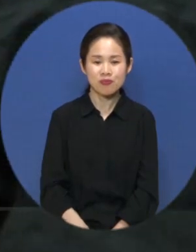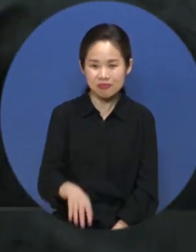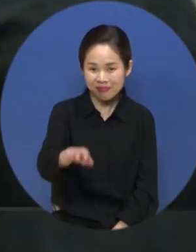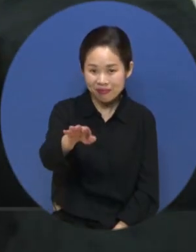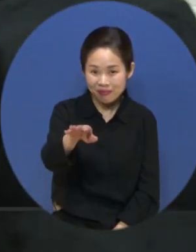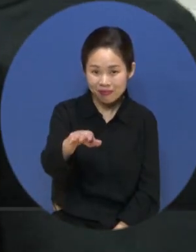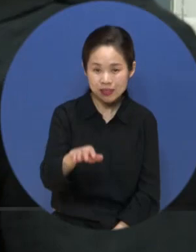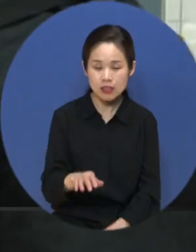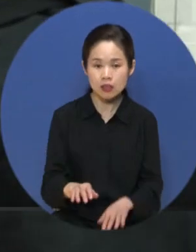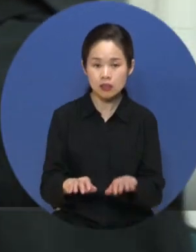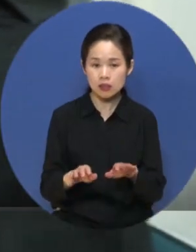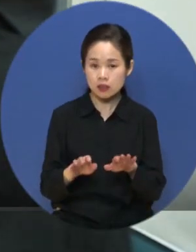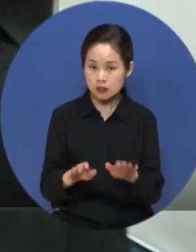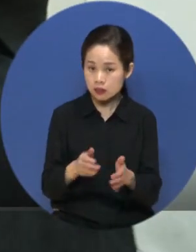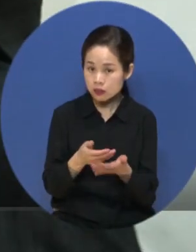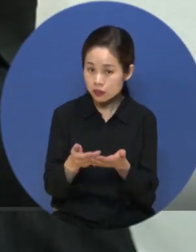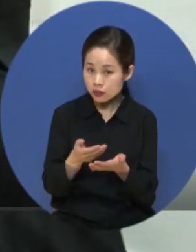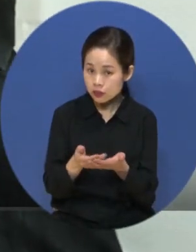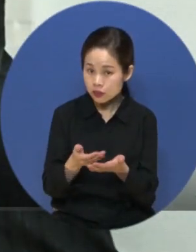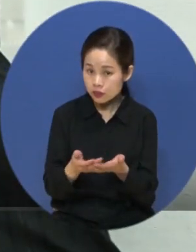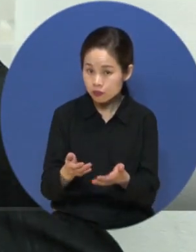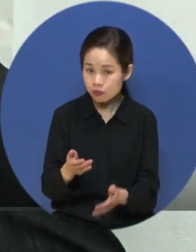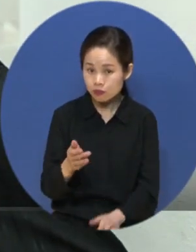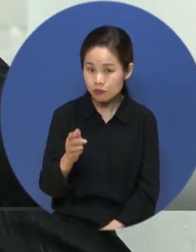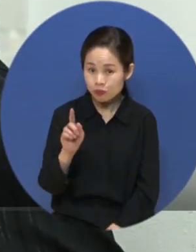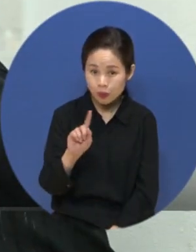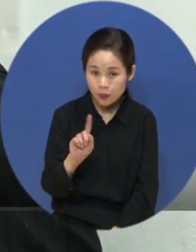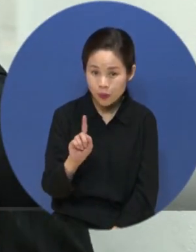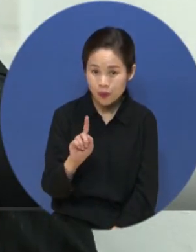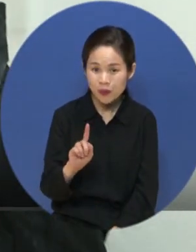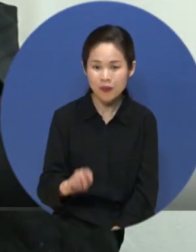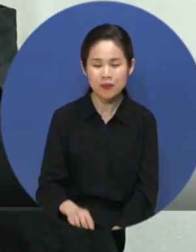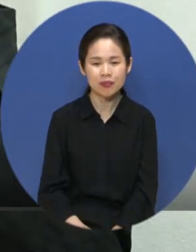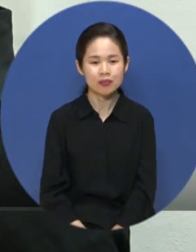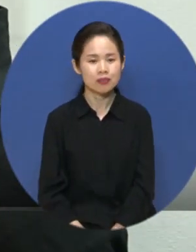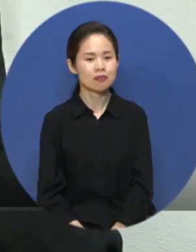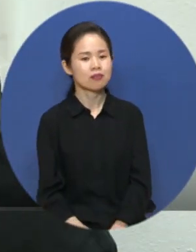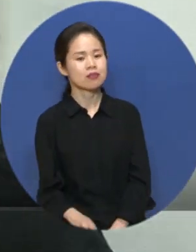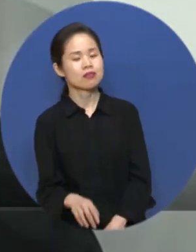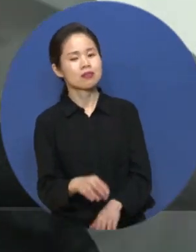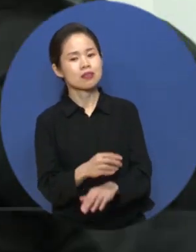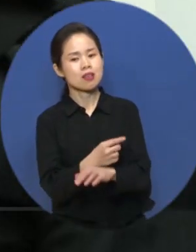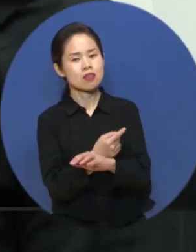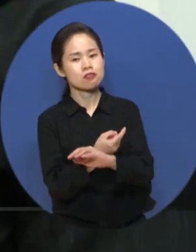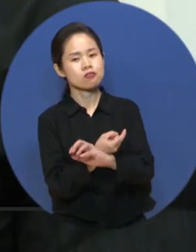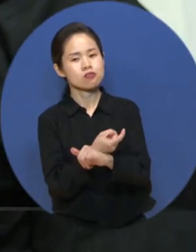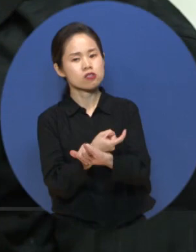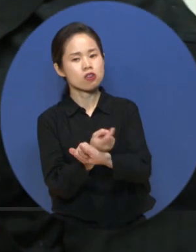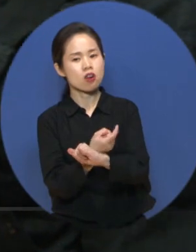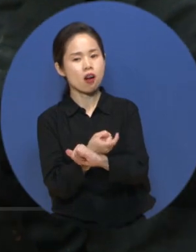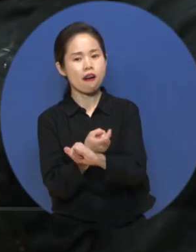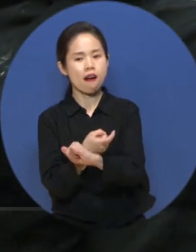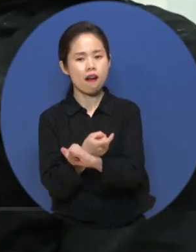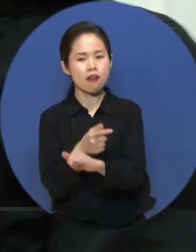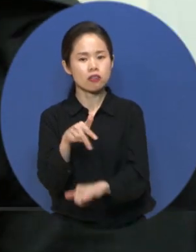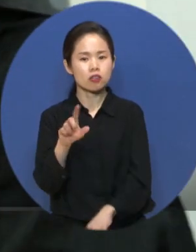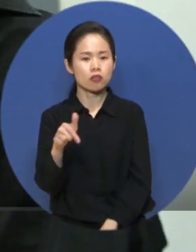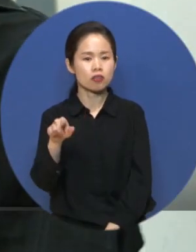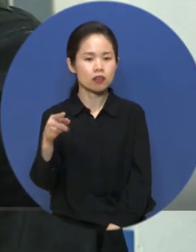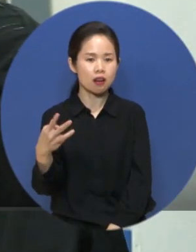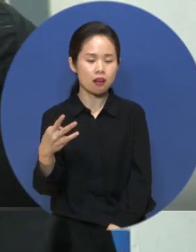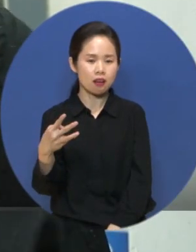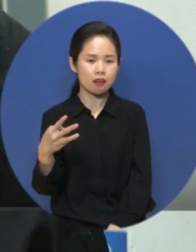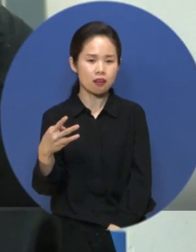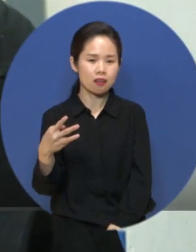작가님, 지금 그리고 계신 게 어떤 그림이에요? 정말 이게 보면